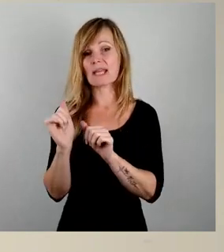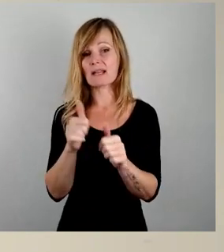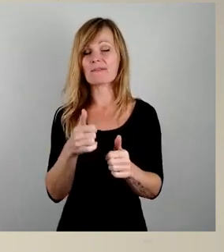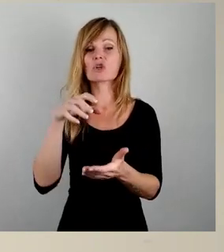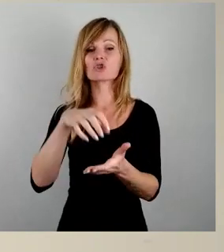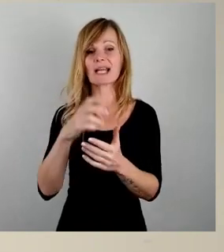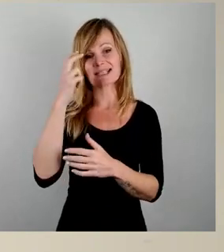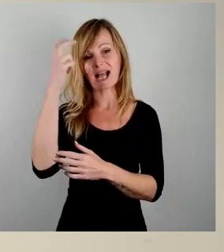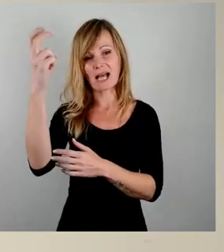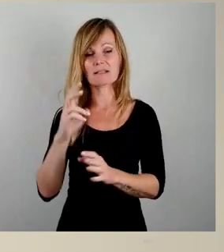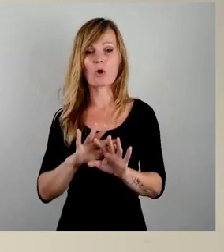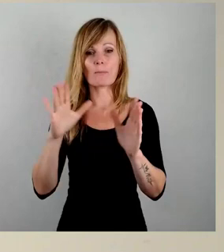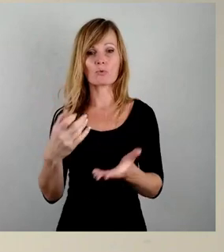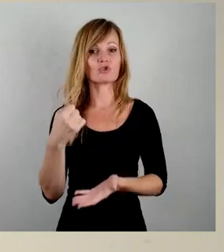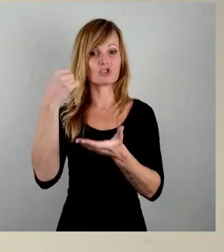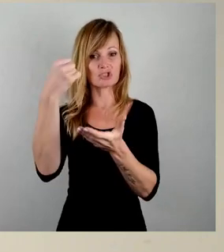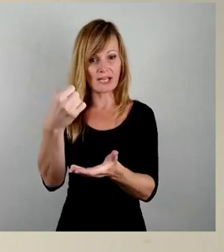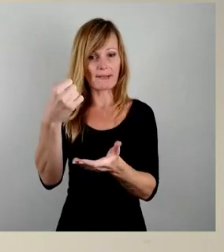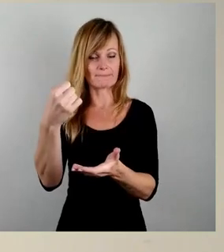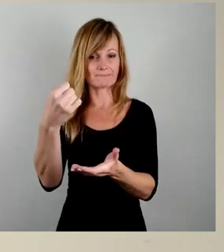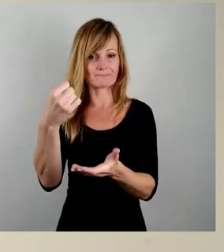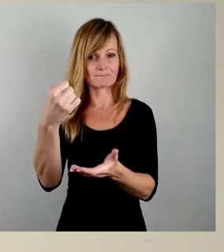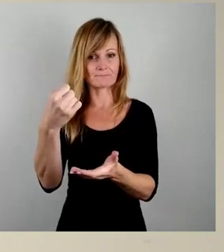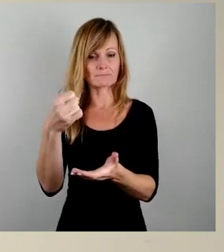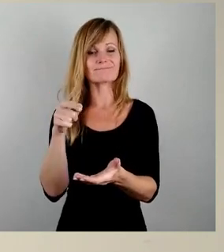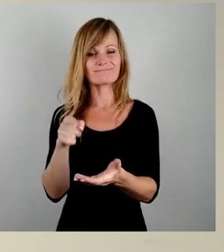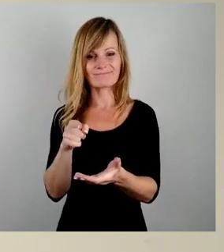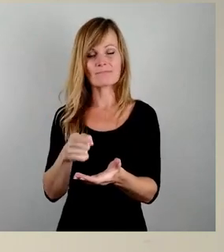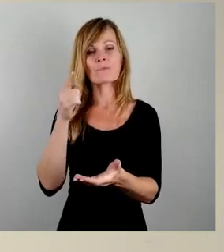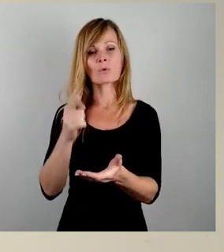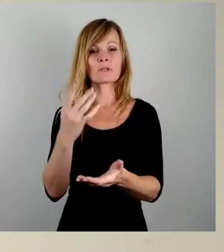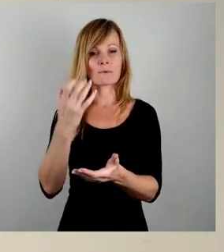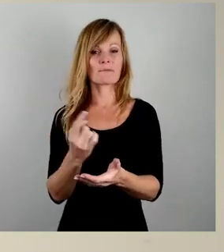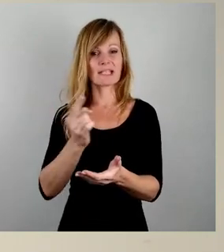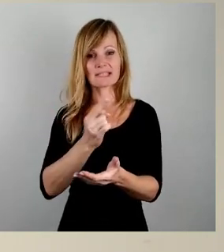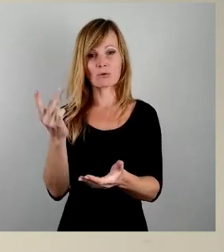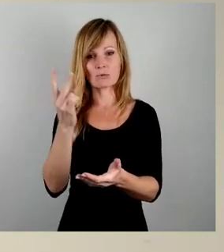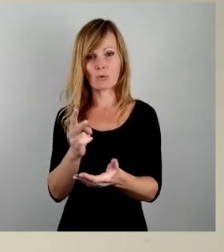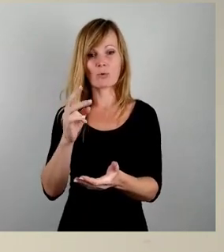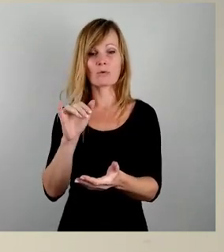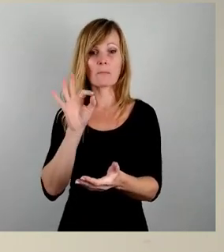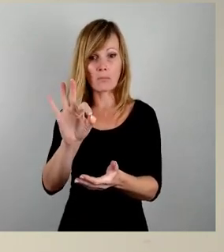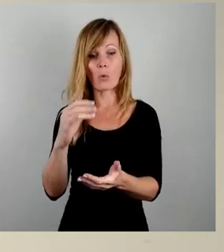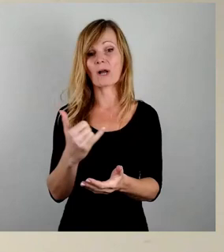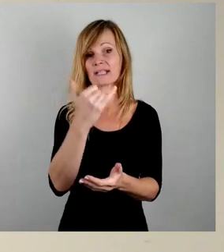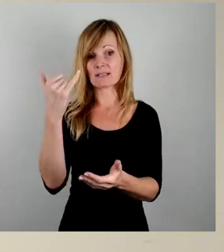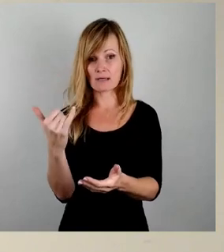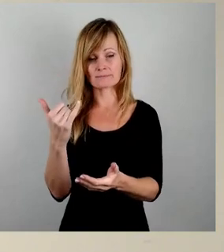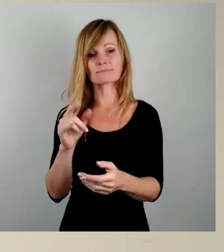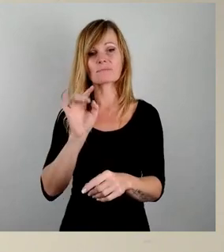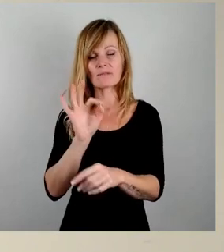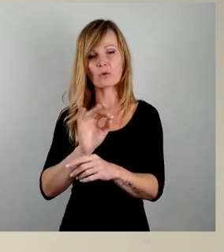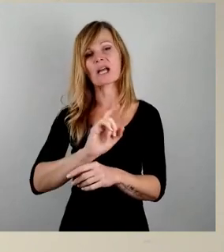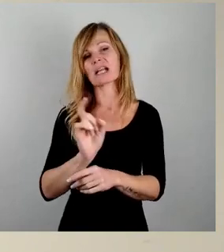ein Budget eingestellt, was heißt, dass wir 150.000 Euro pro Jahr zur Verfügung haben, um